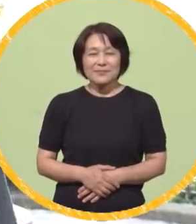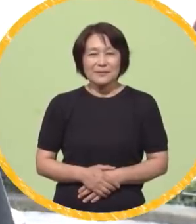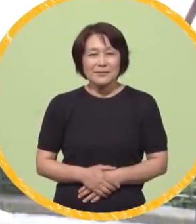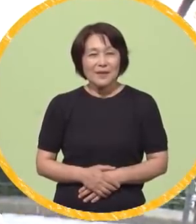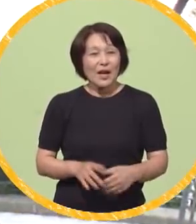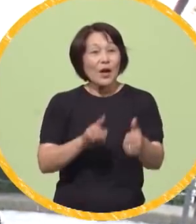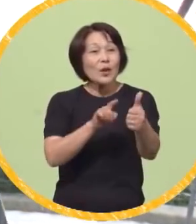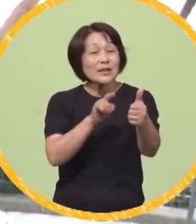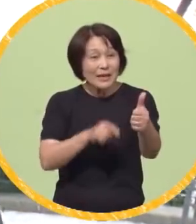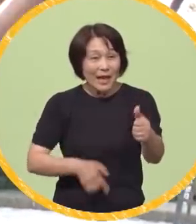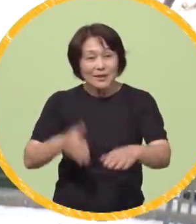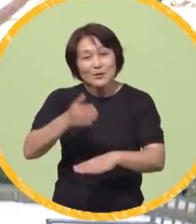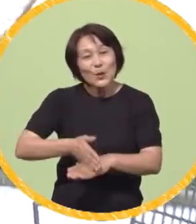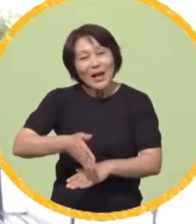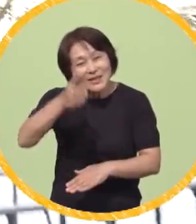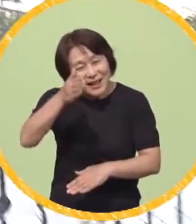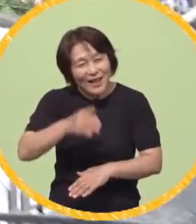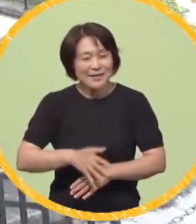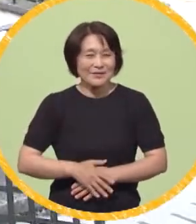おじさん、グラッツェ。